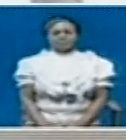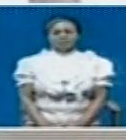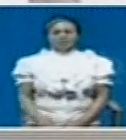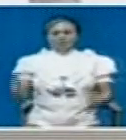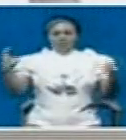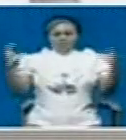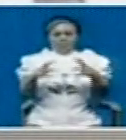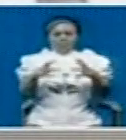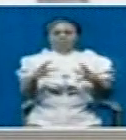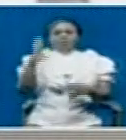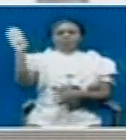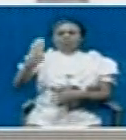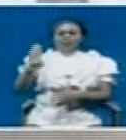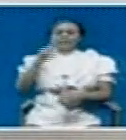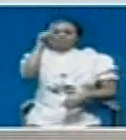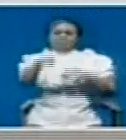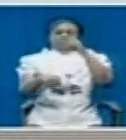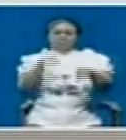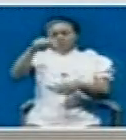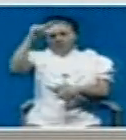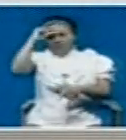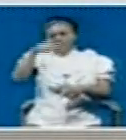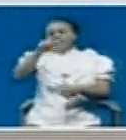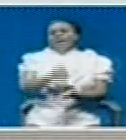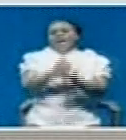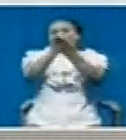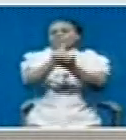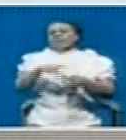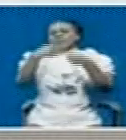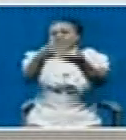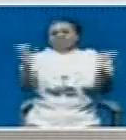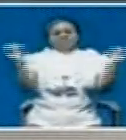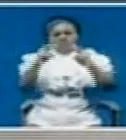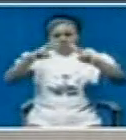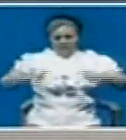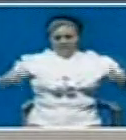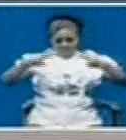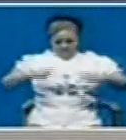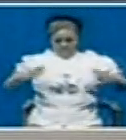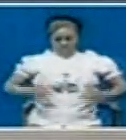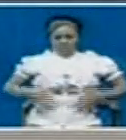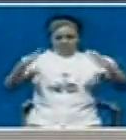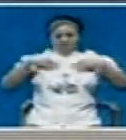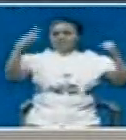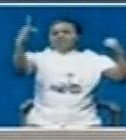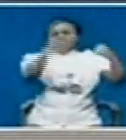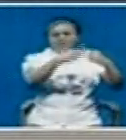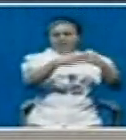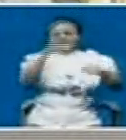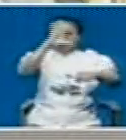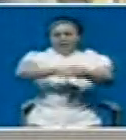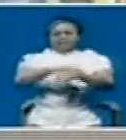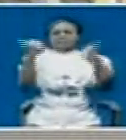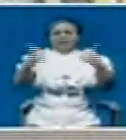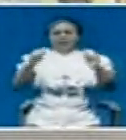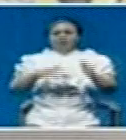Wenyeji Budalangi wailaumu serikali kwa kukosa kuwasaidia katika shughuli ya kuitafuta miili 8 iliyosalia baada